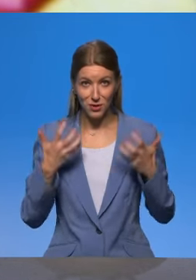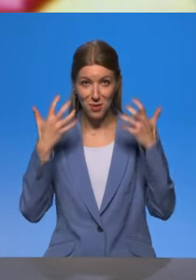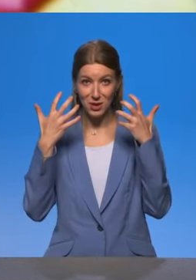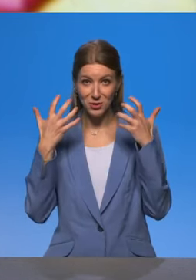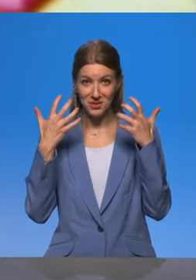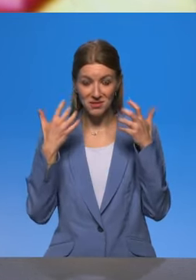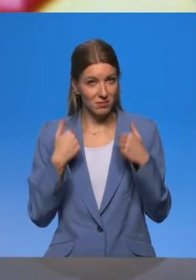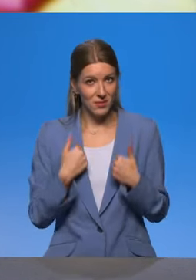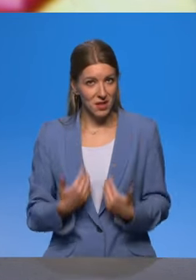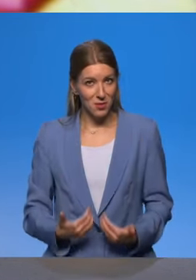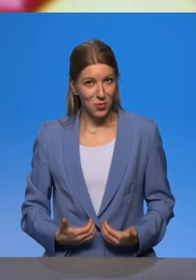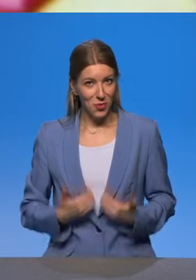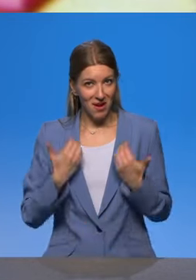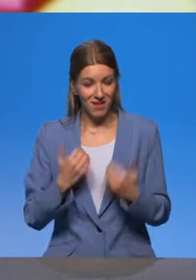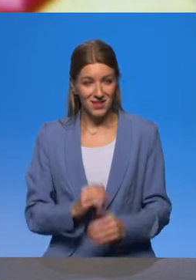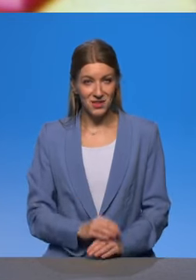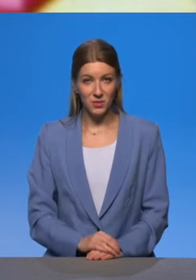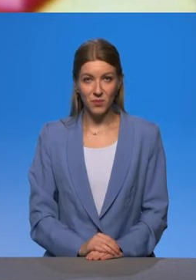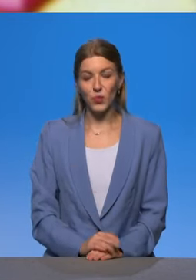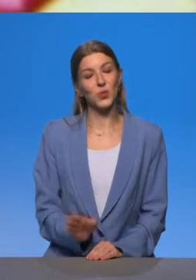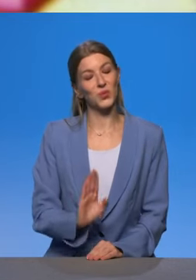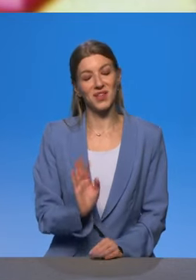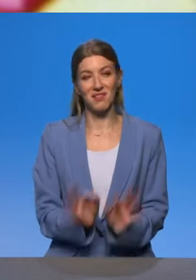конечно, не выглядит прям-то так,